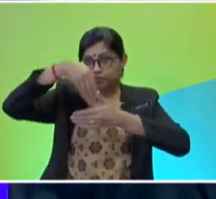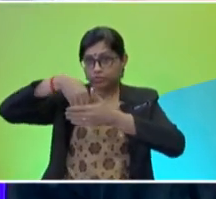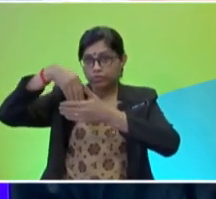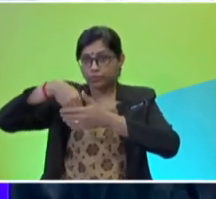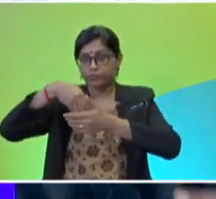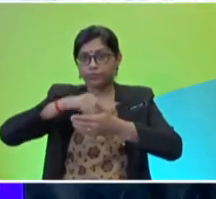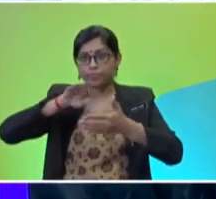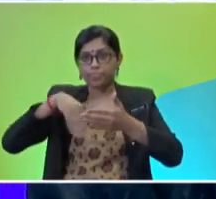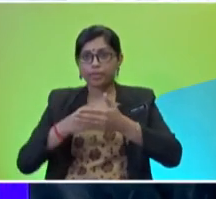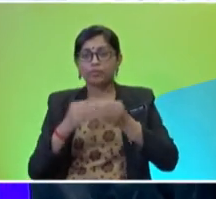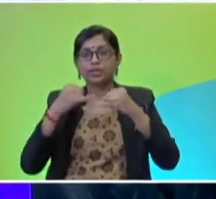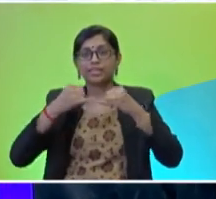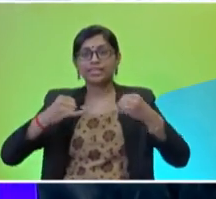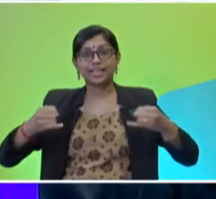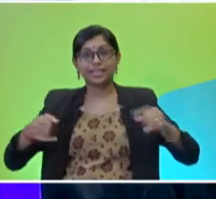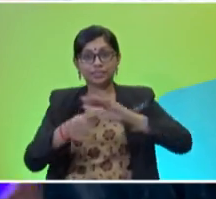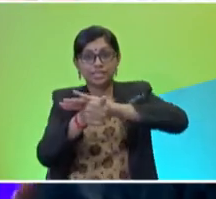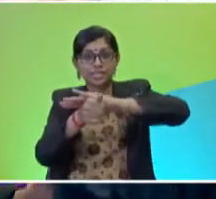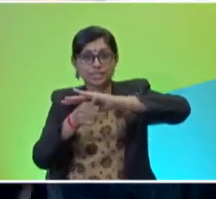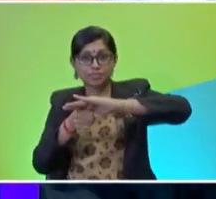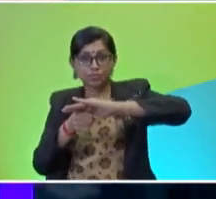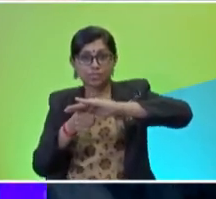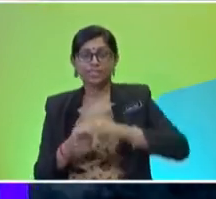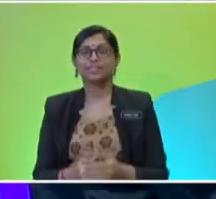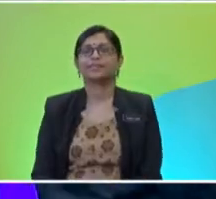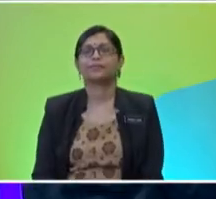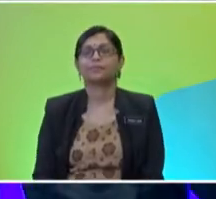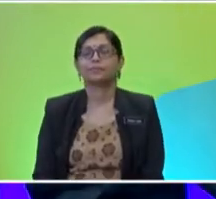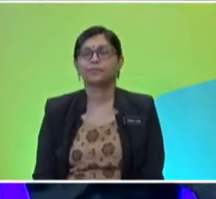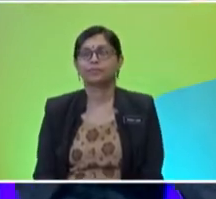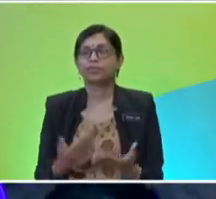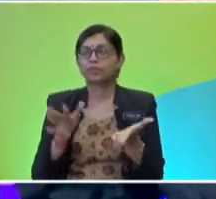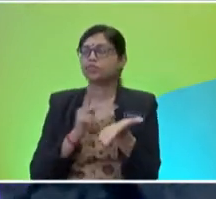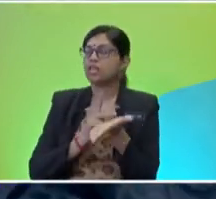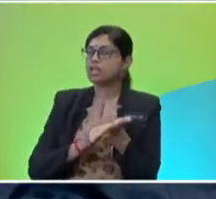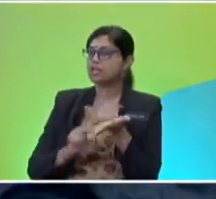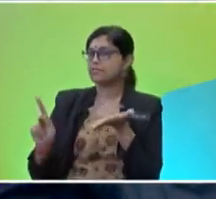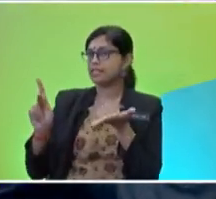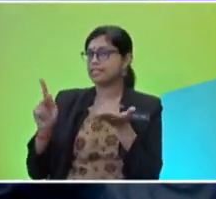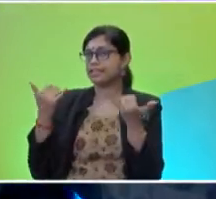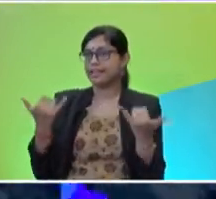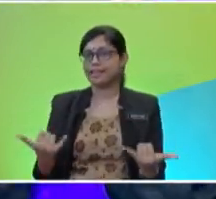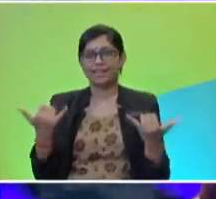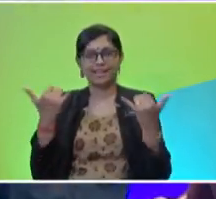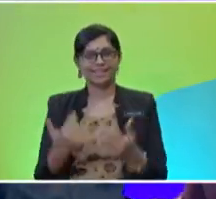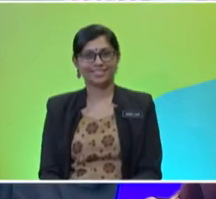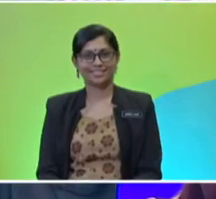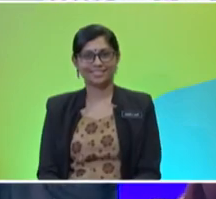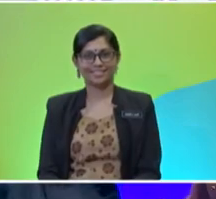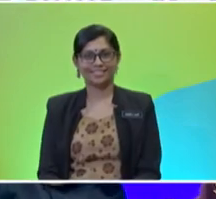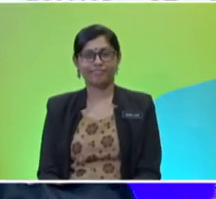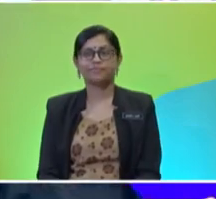ni. Dan dia pun dah... ini cikgu. Dia pun dah bersedia dah. Untuk